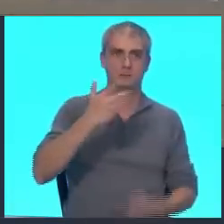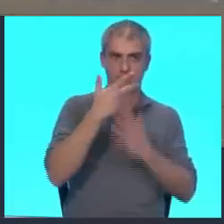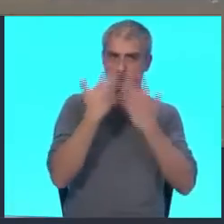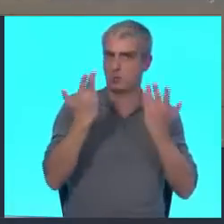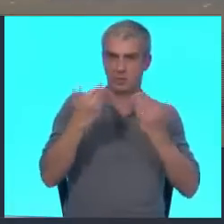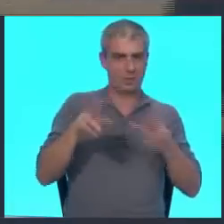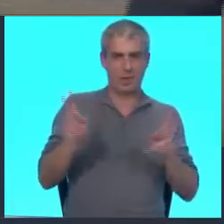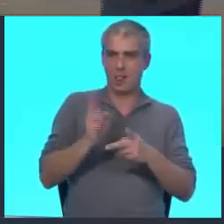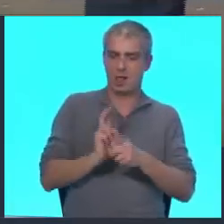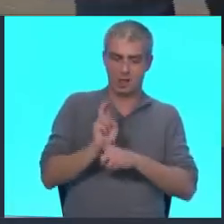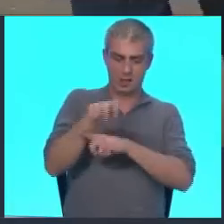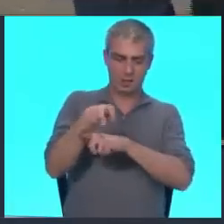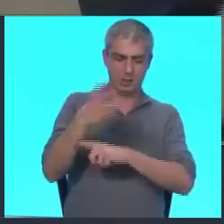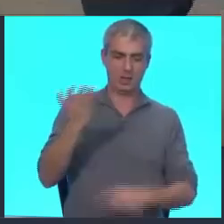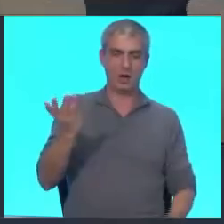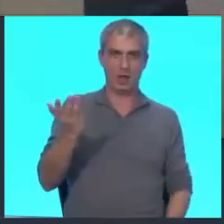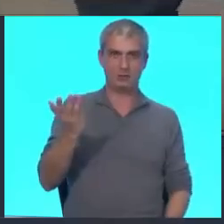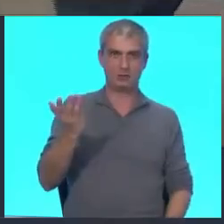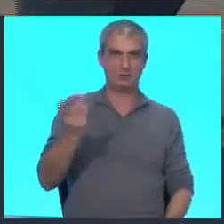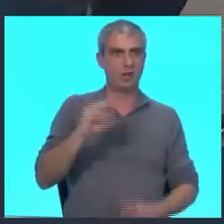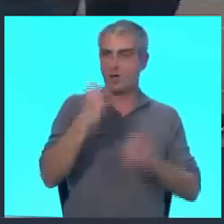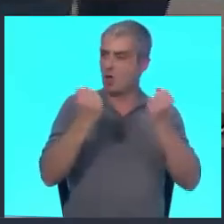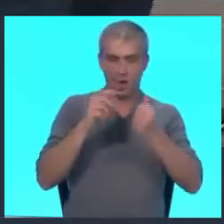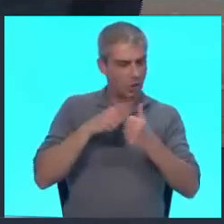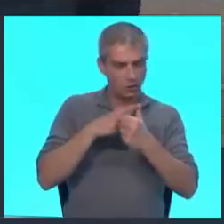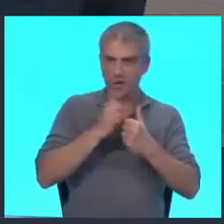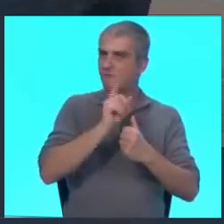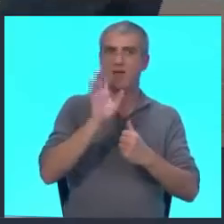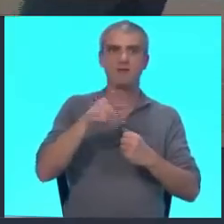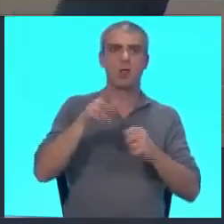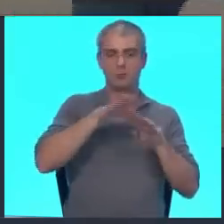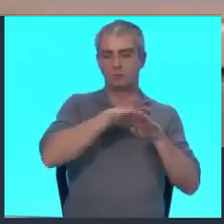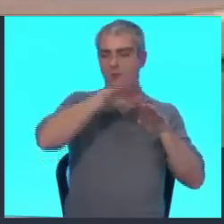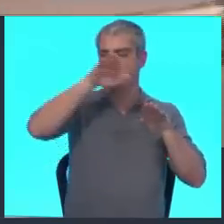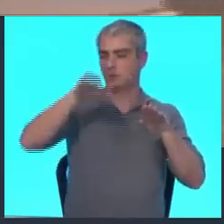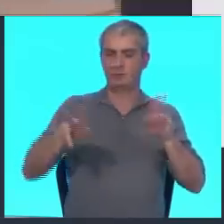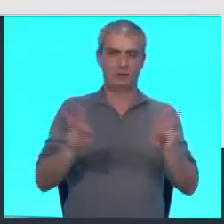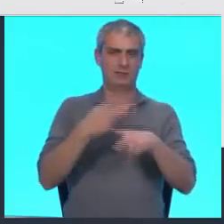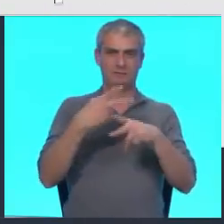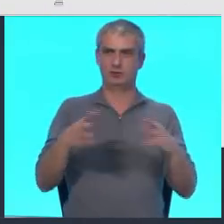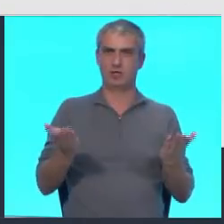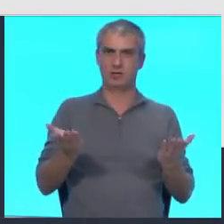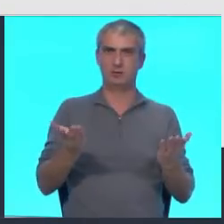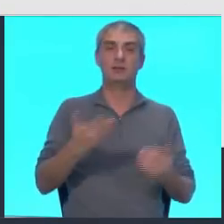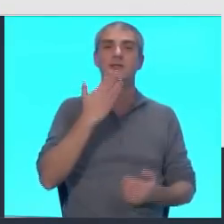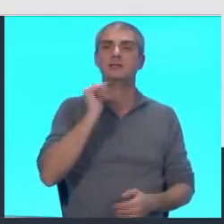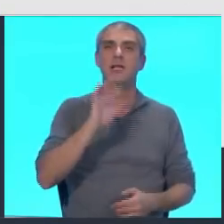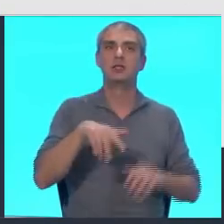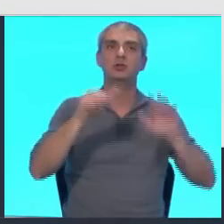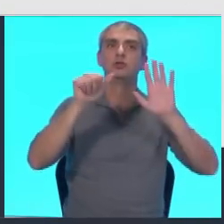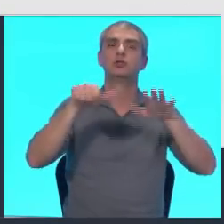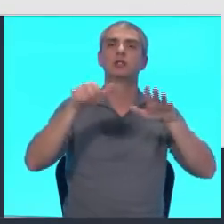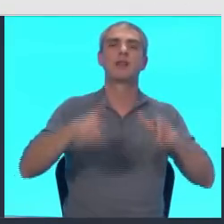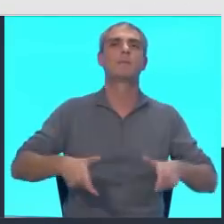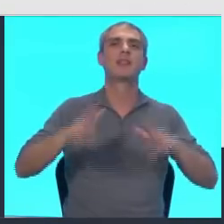לא יכול לעלות את זה, לא עם האוטו, גם לא להוציא את המעלית, לא שום דבר. בישראל יש כ-6,000 מבני